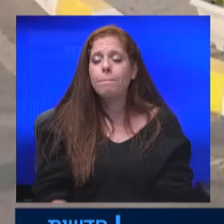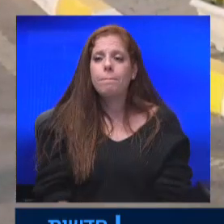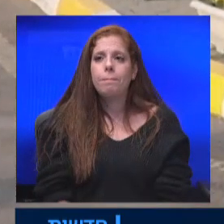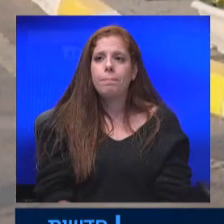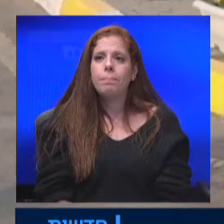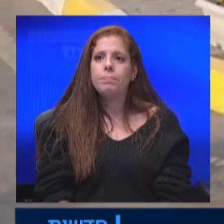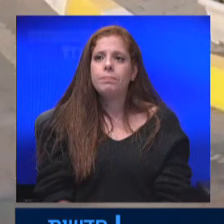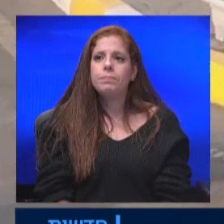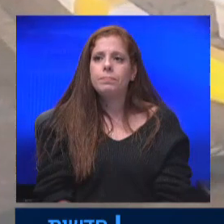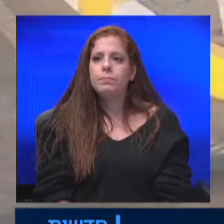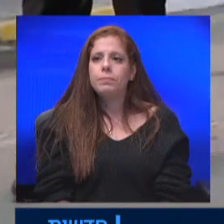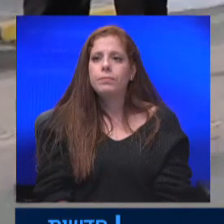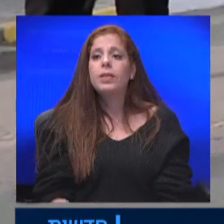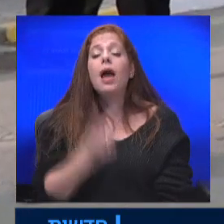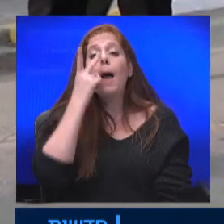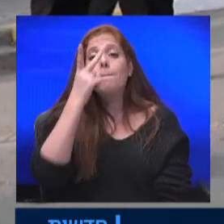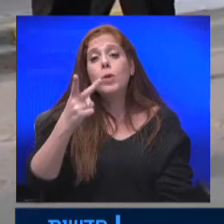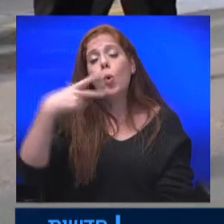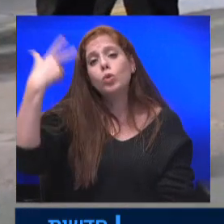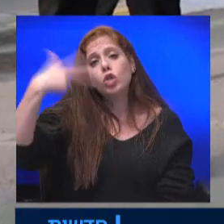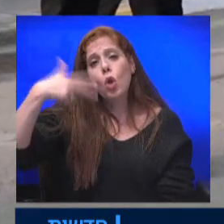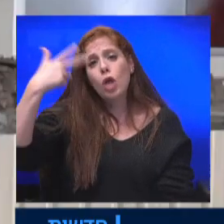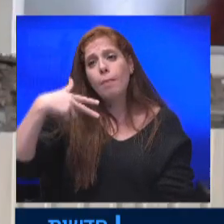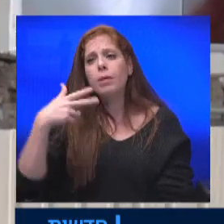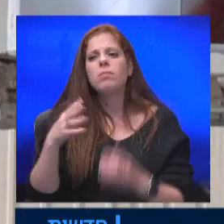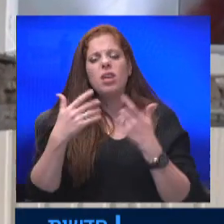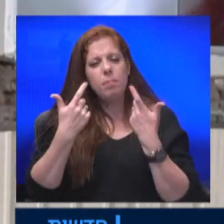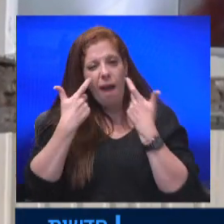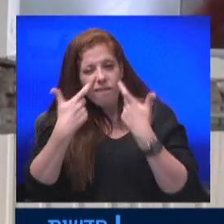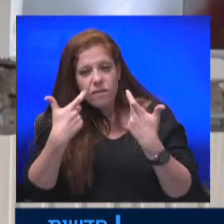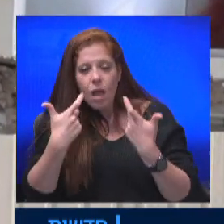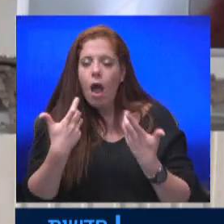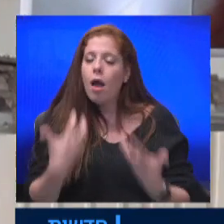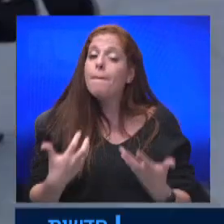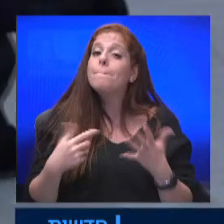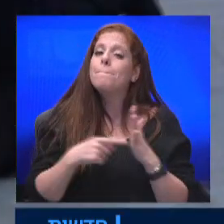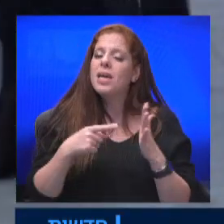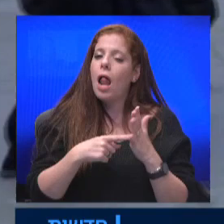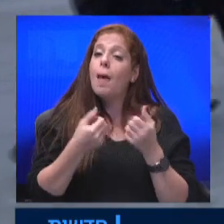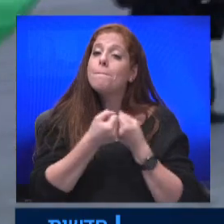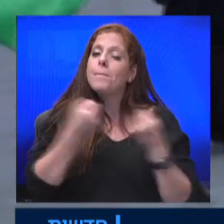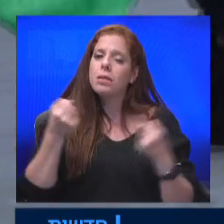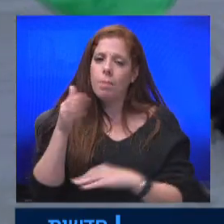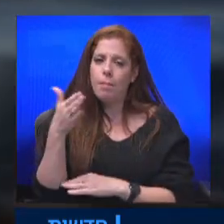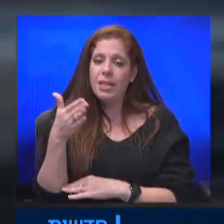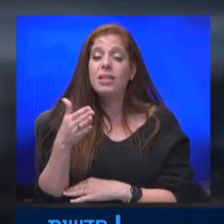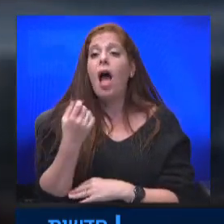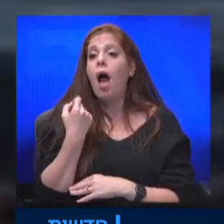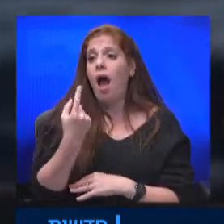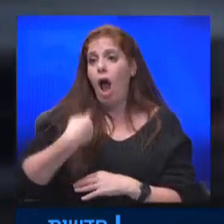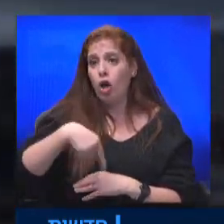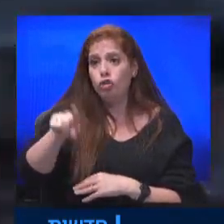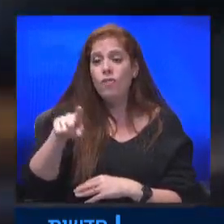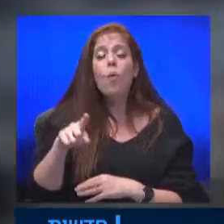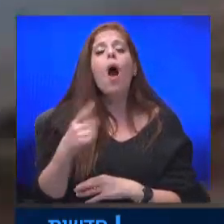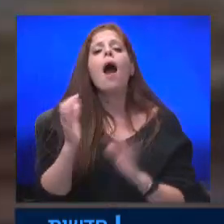ביקורו בין השלושה ימים מתנהל תחת הבטחה כבדה בשל המתיחות הרבה שקיימת במדינה. רק השבוע נהרג קבלן אזרחי במתקפה של